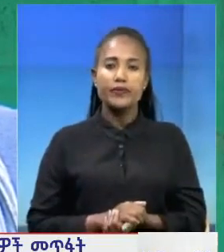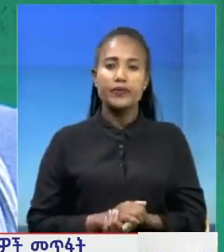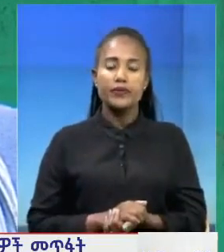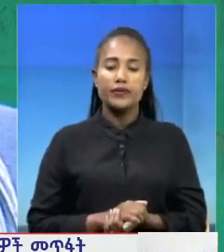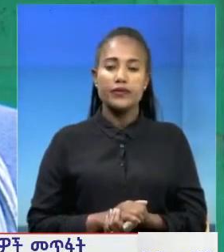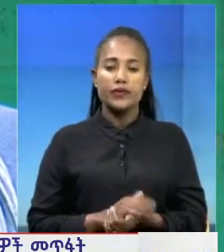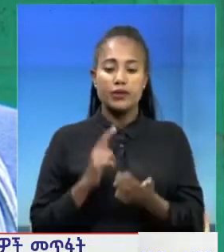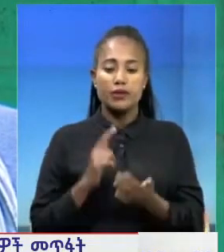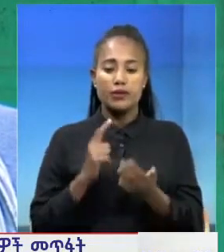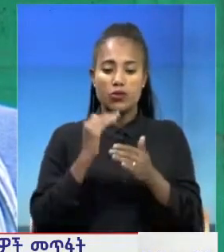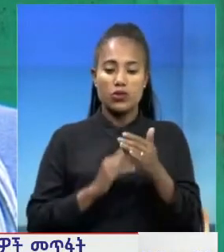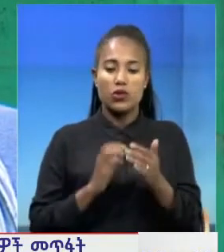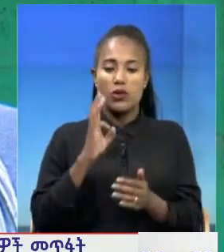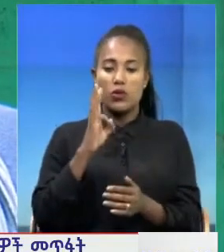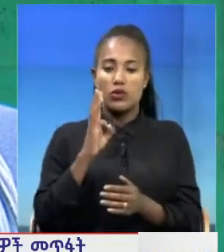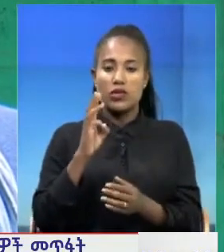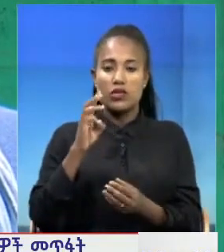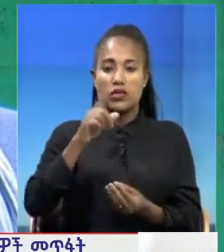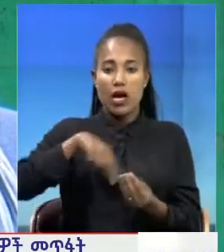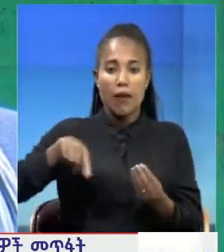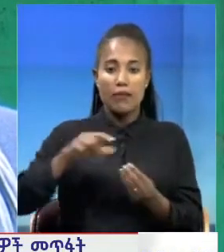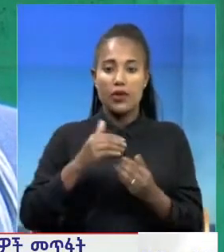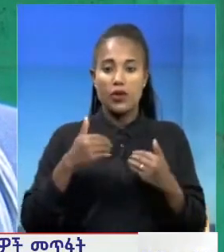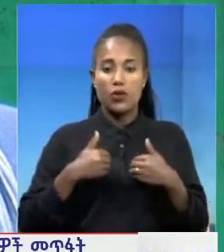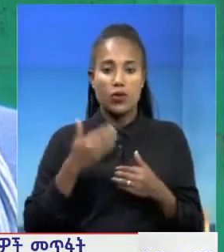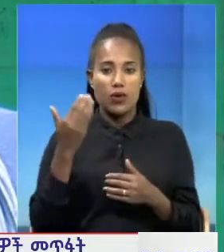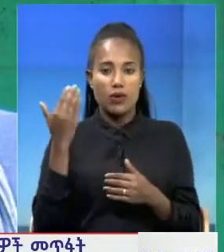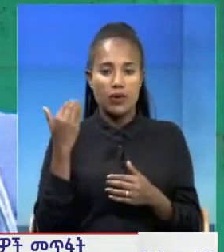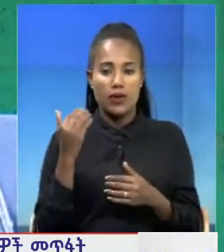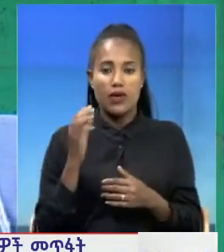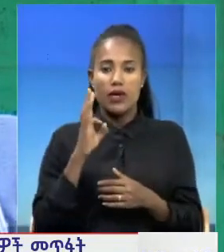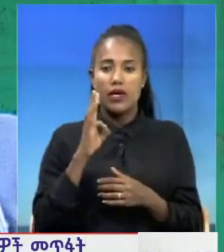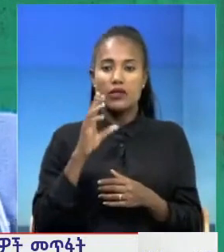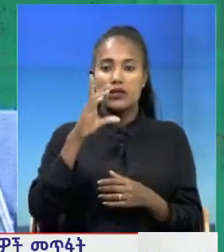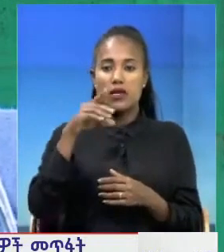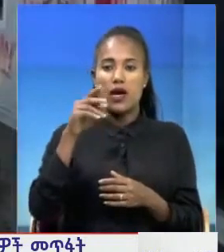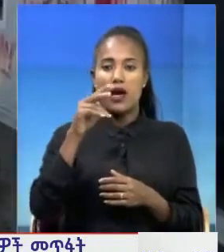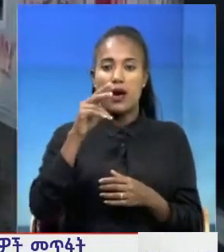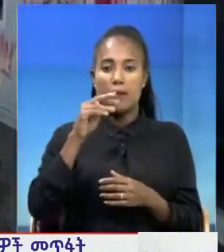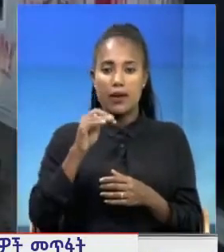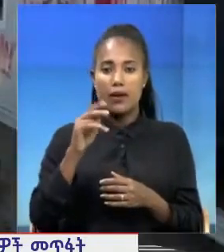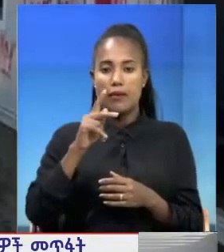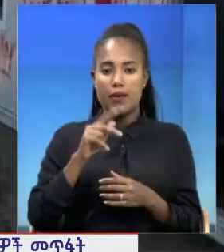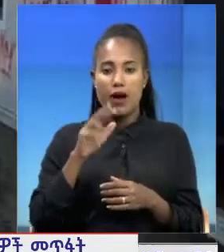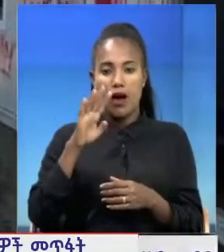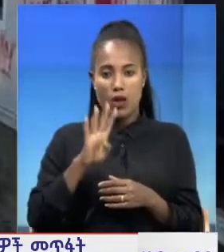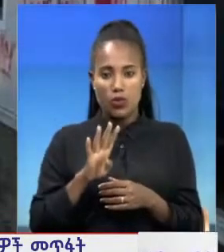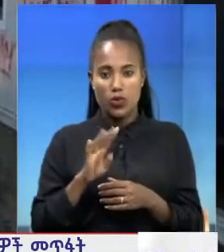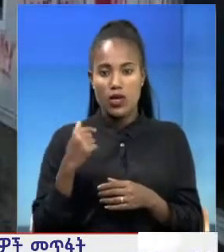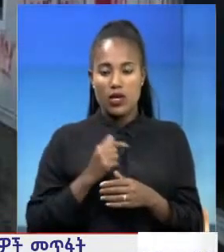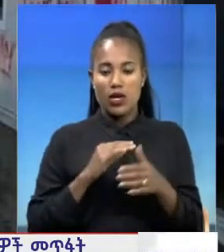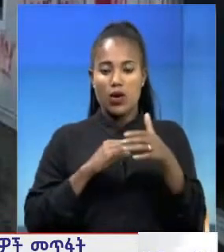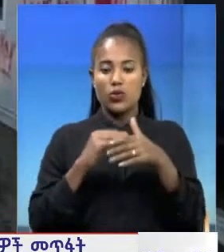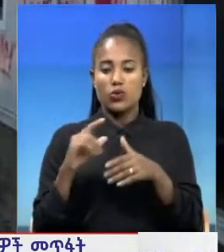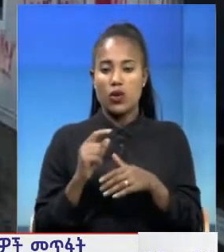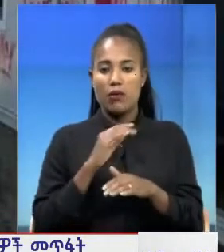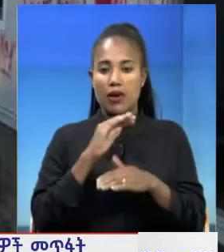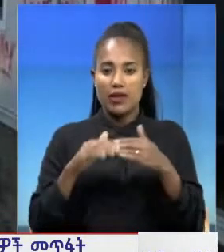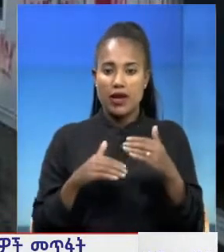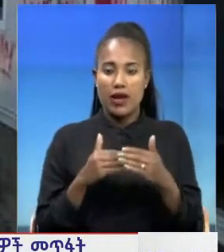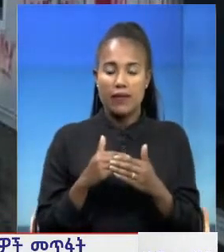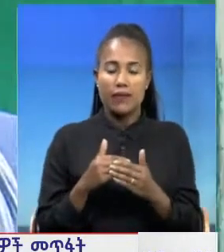በዛም ውስጥ ወደ 6 ካምፖች ይኖሩ ነበር። ከ6ቱ ካምፕ 4ቱ ካምፖች ከኛ ውጭ ሆነዋል።